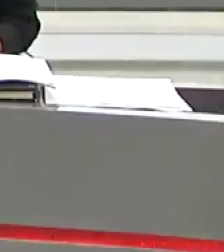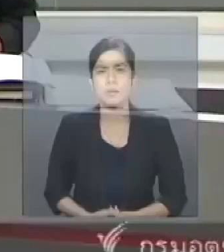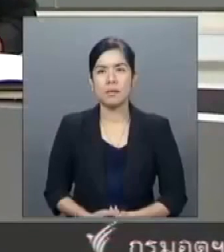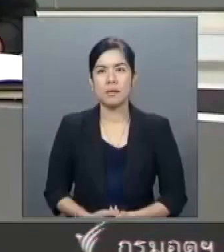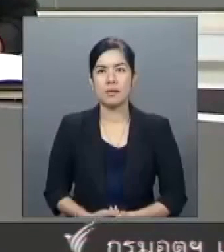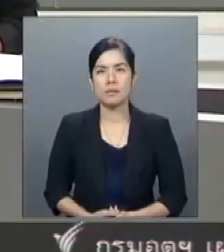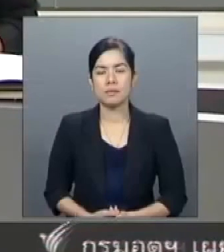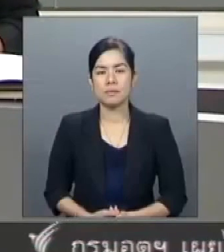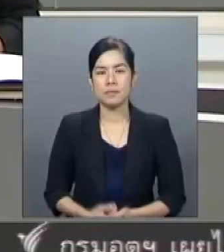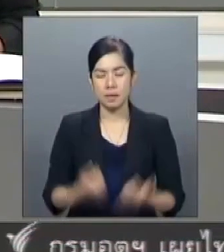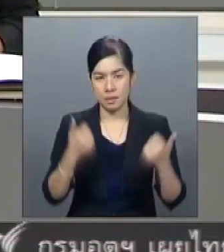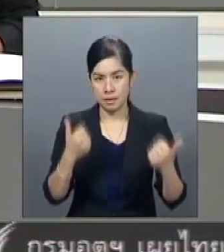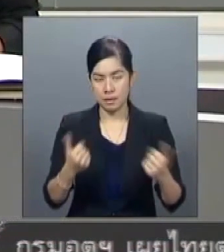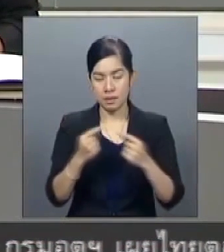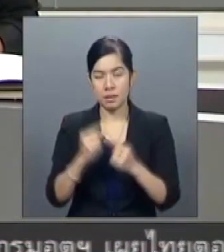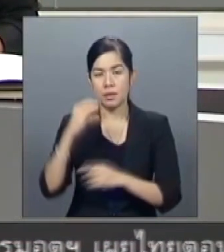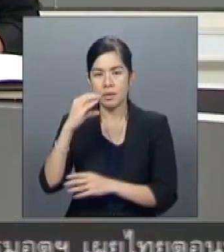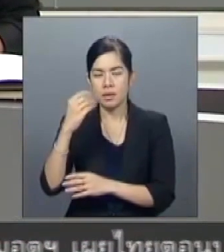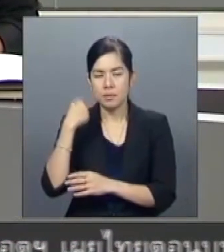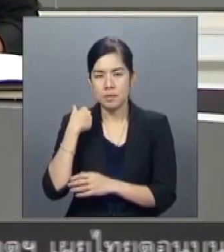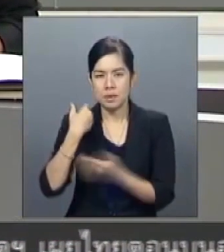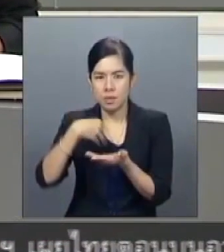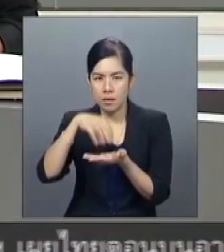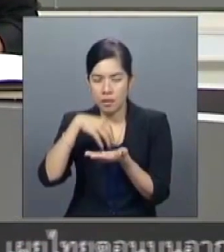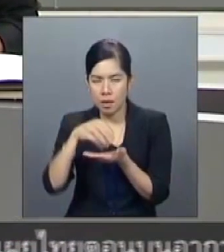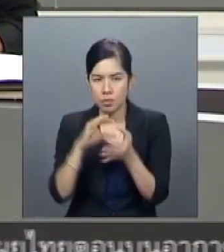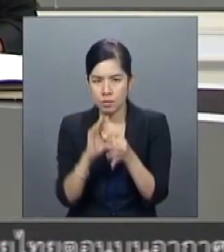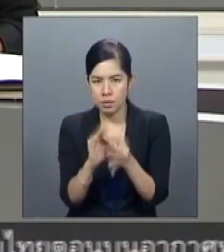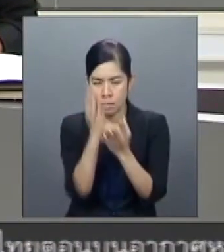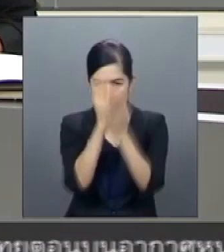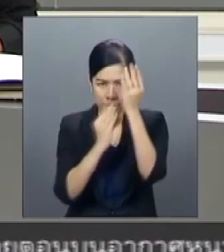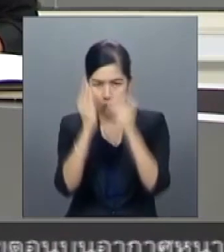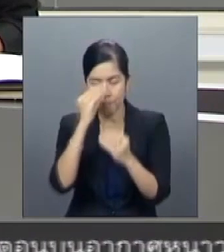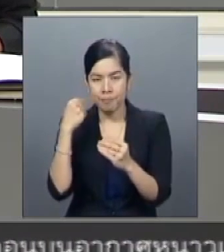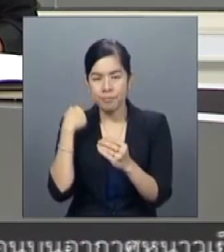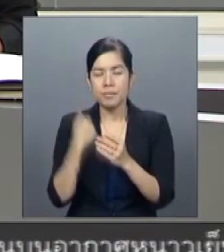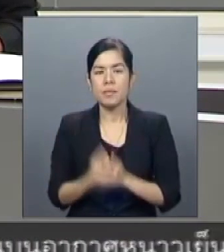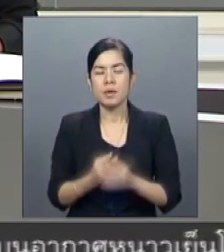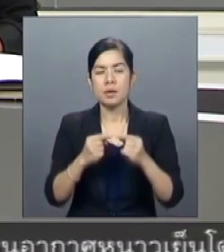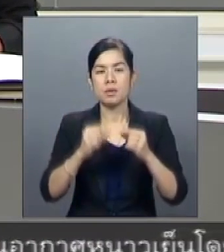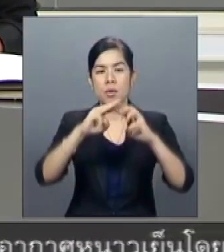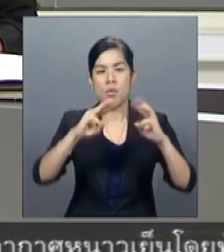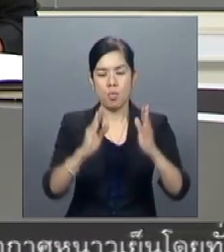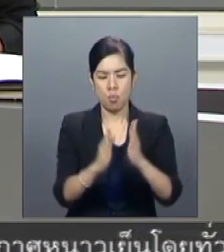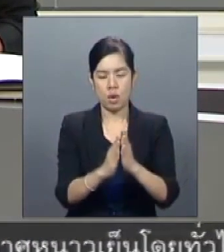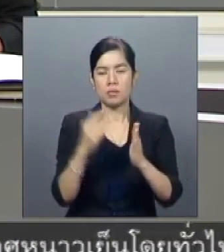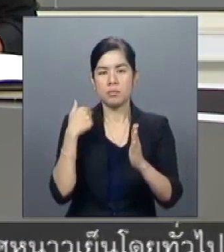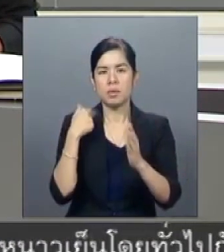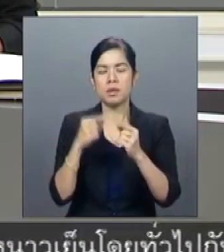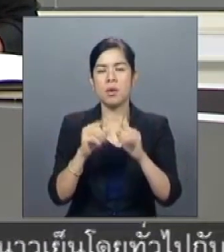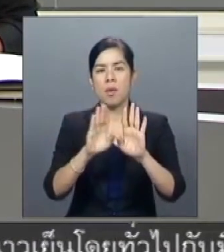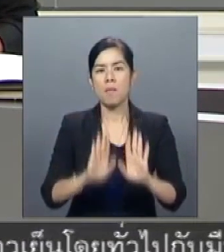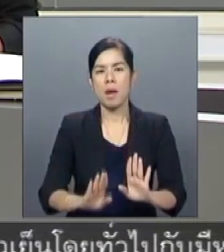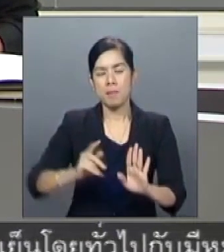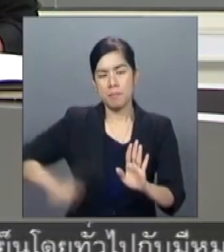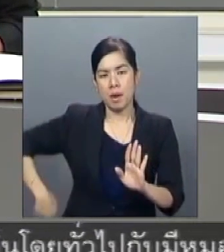เจนซีรีพอร์เตอร์ในวันนี้ไปเรียนรู้ประวัติศาสตร์ท้องถิ่นผ่านวัดสะกำแพงใหญ่ศาสนสถานแบบเขมรของชาวจังหวัดศรีสะเก